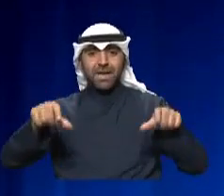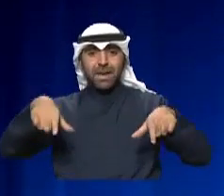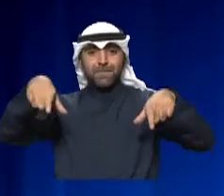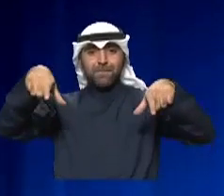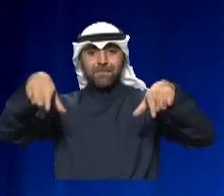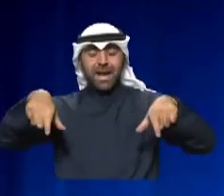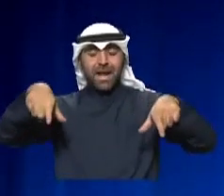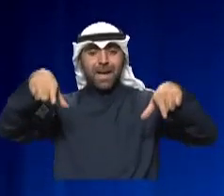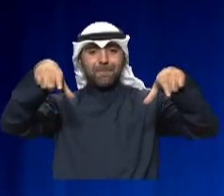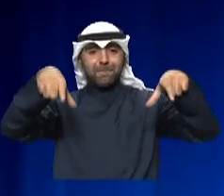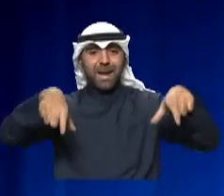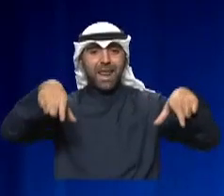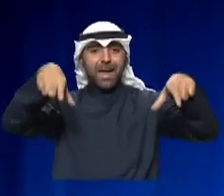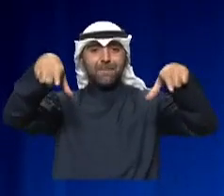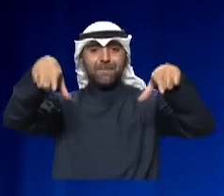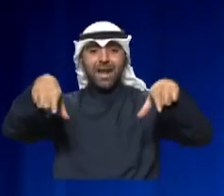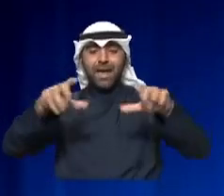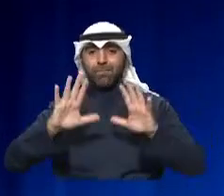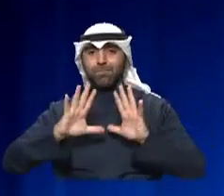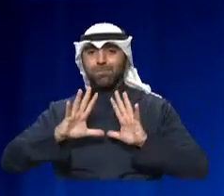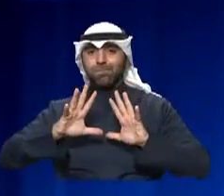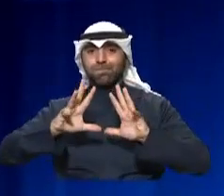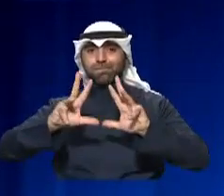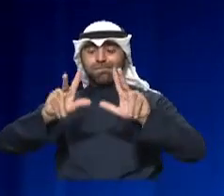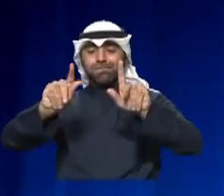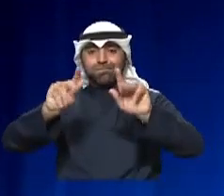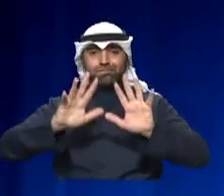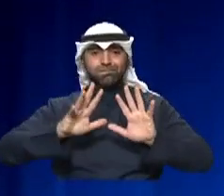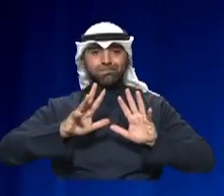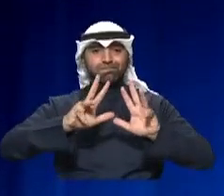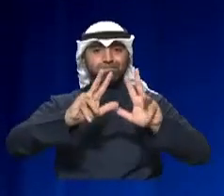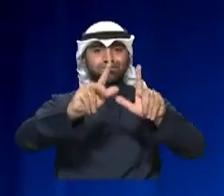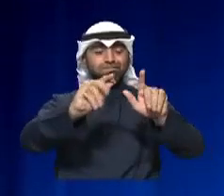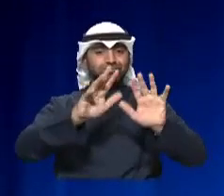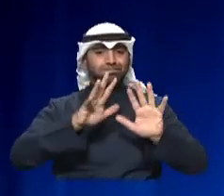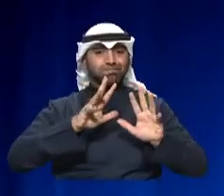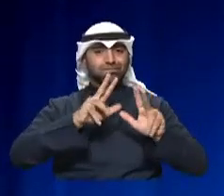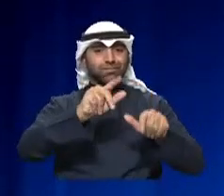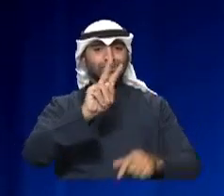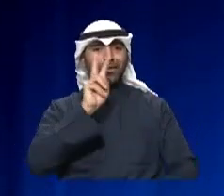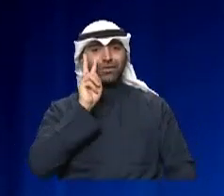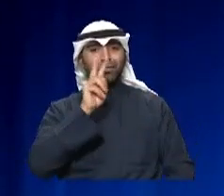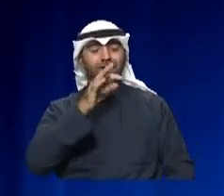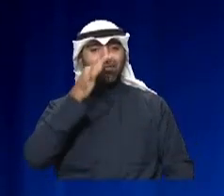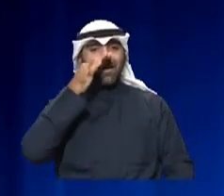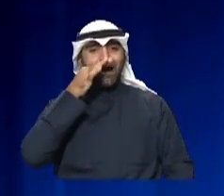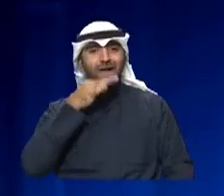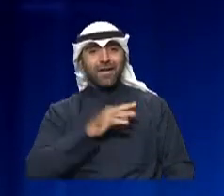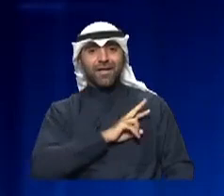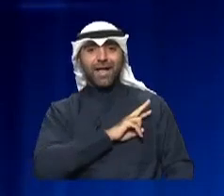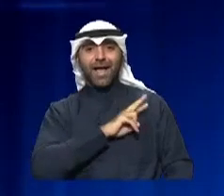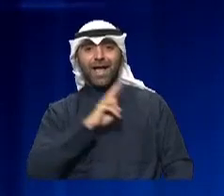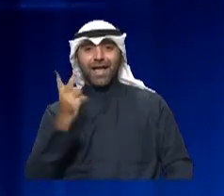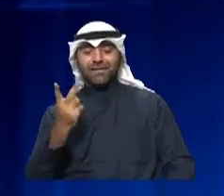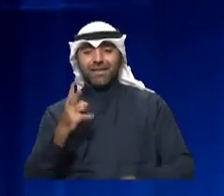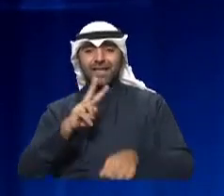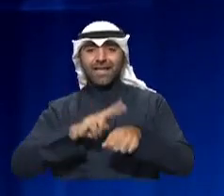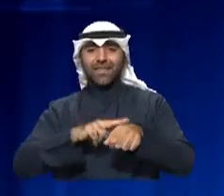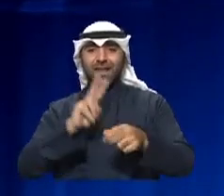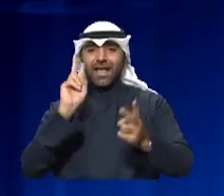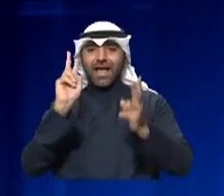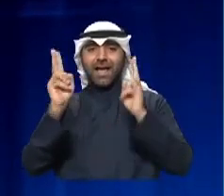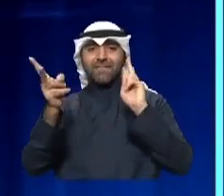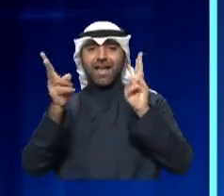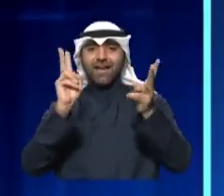كبيرة وإمكانيات متميزة وعالية المستوى في تنظيم هذا الحدث الرياضي الدولي على أكمل